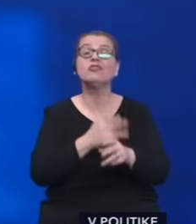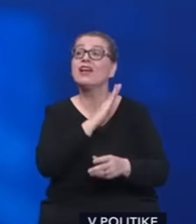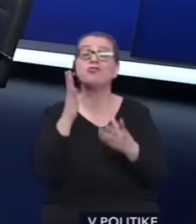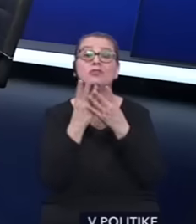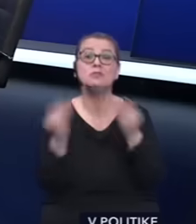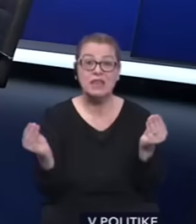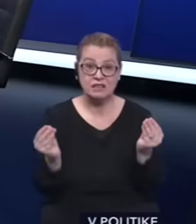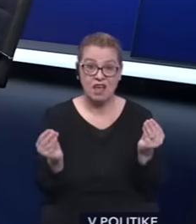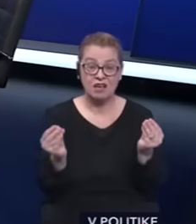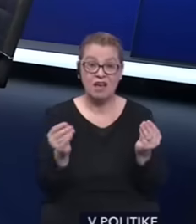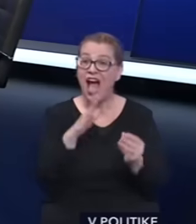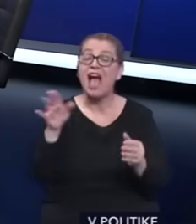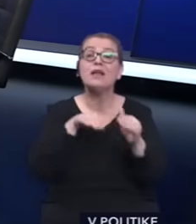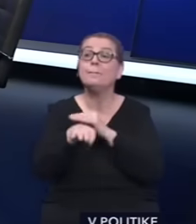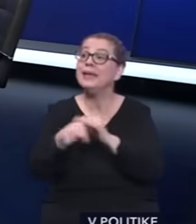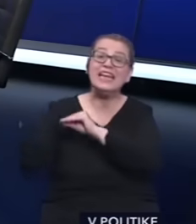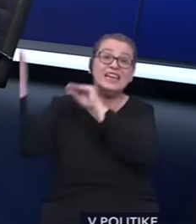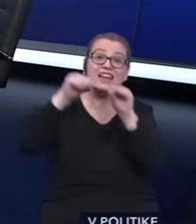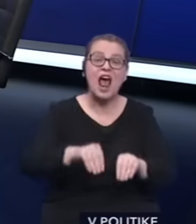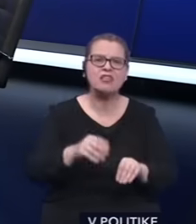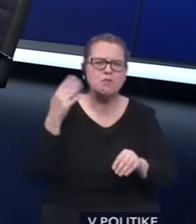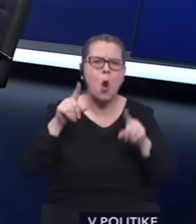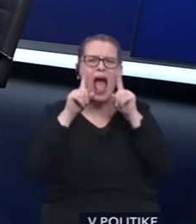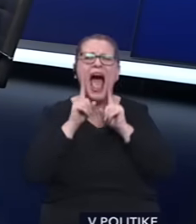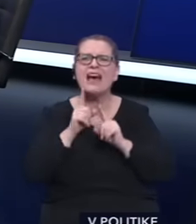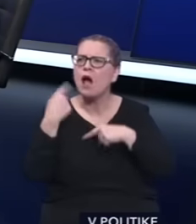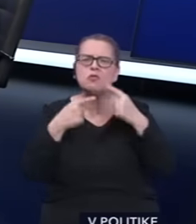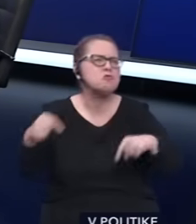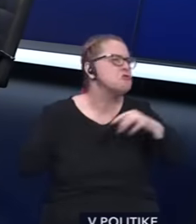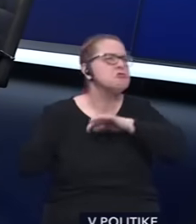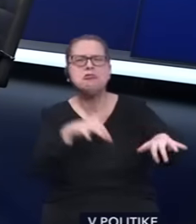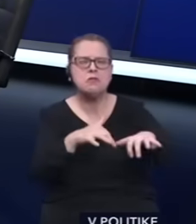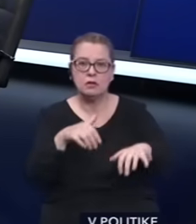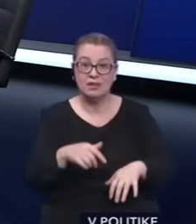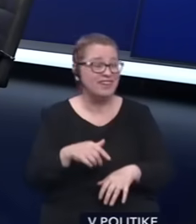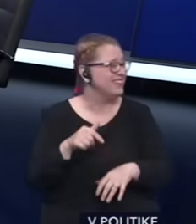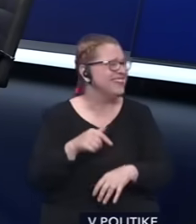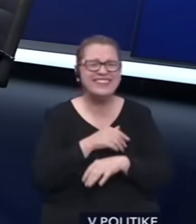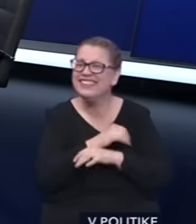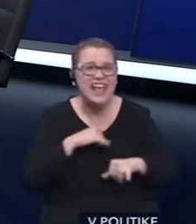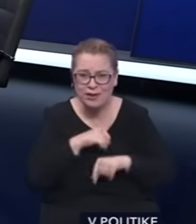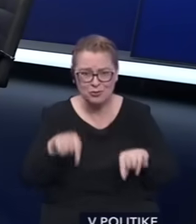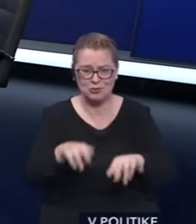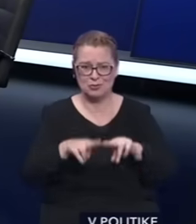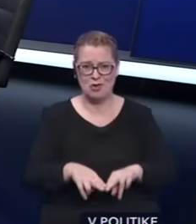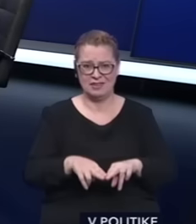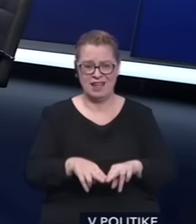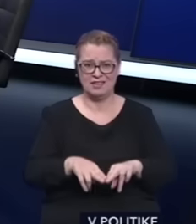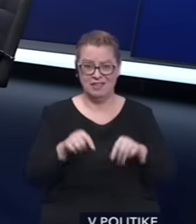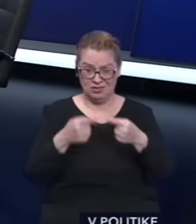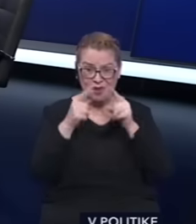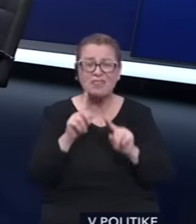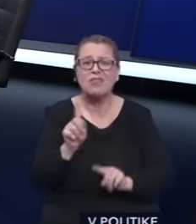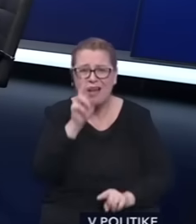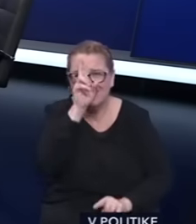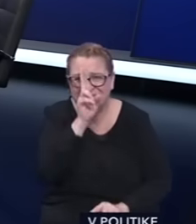zmizne. Ani tí migranti, o ktorých hovoril Štefan Harabín, sem neprídu. Lebo toto je tak pohostinná a tak vyspelá krajina, že každý